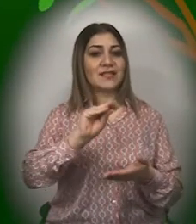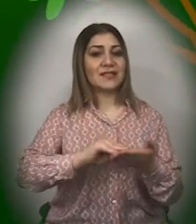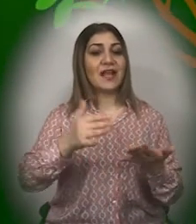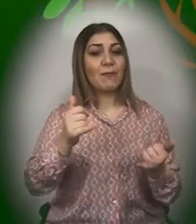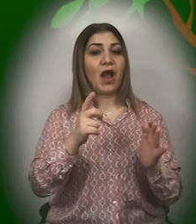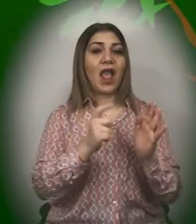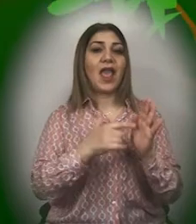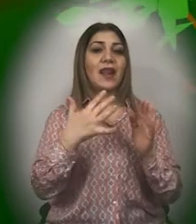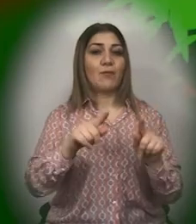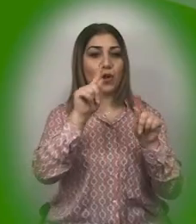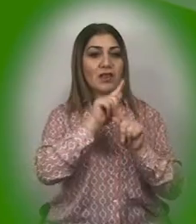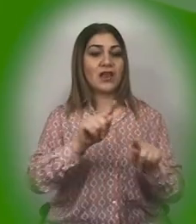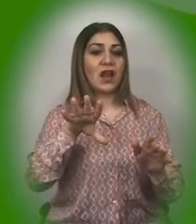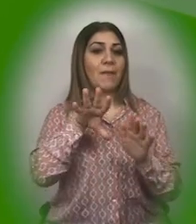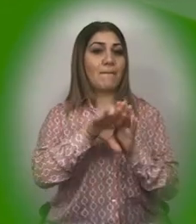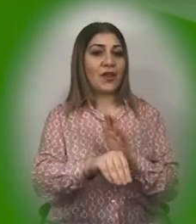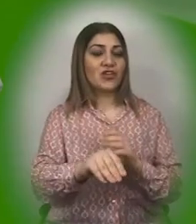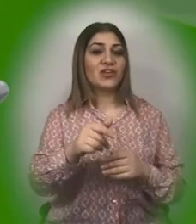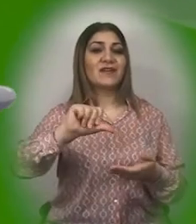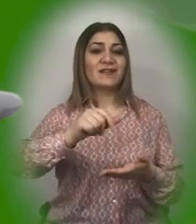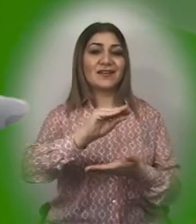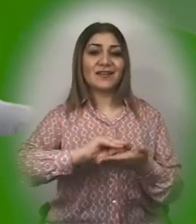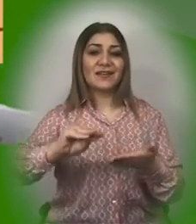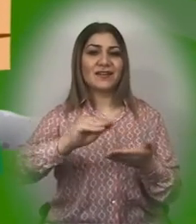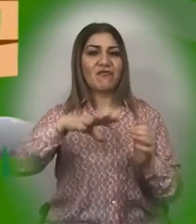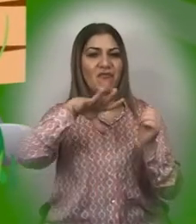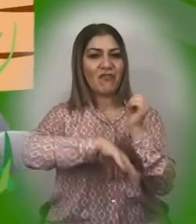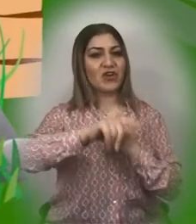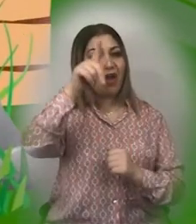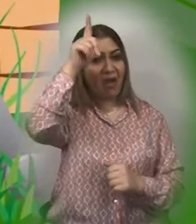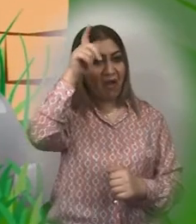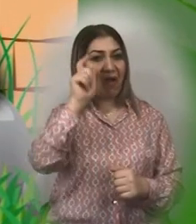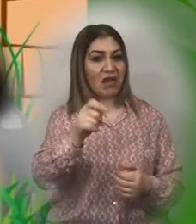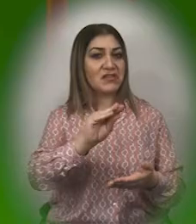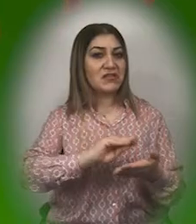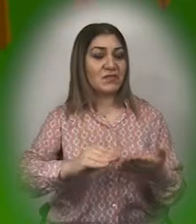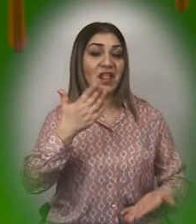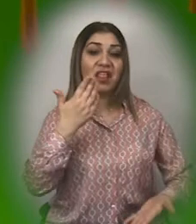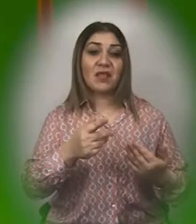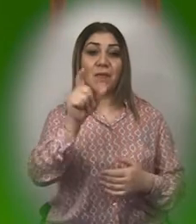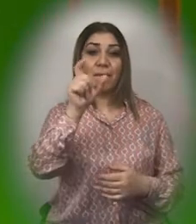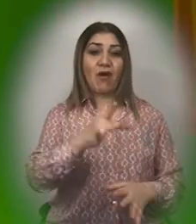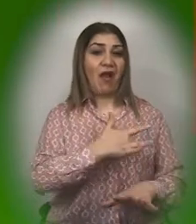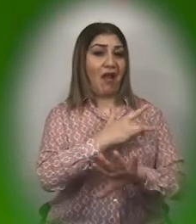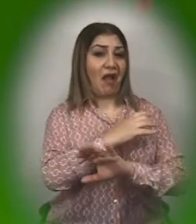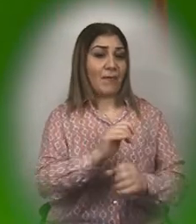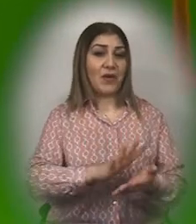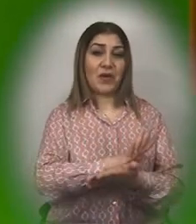Մեծ Հայքի Սյունիք նահանգը։ Հիմա այն Էրեբունի թանգարանում է։ Ու այդ արձանագրությունն ավարտվում